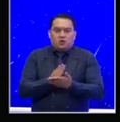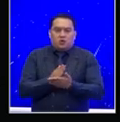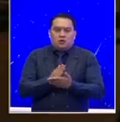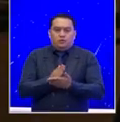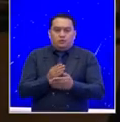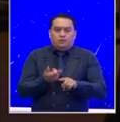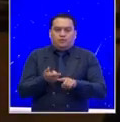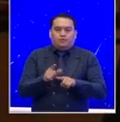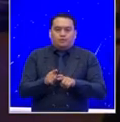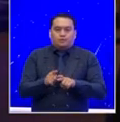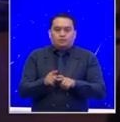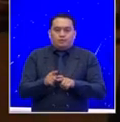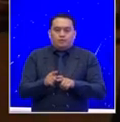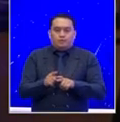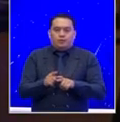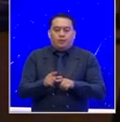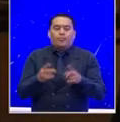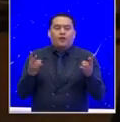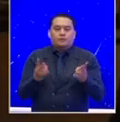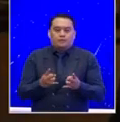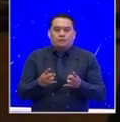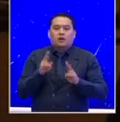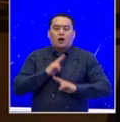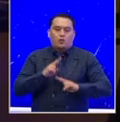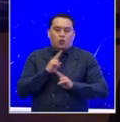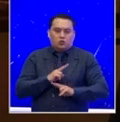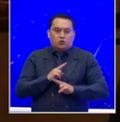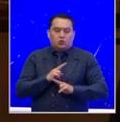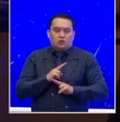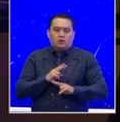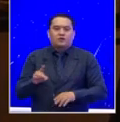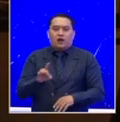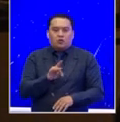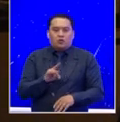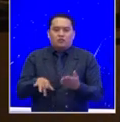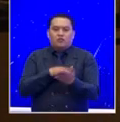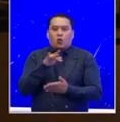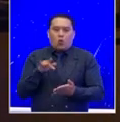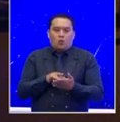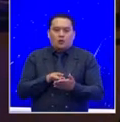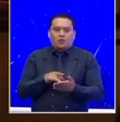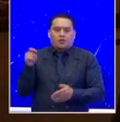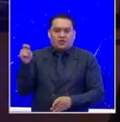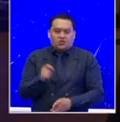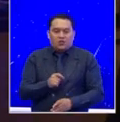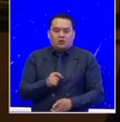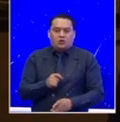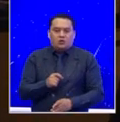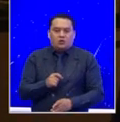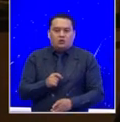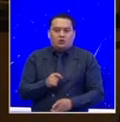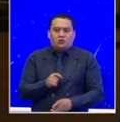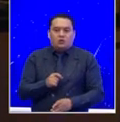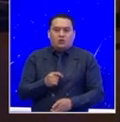граждан, которые по необходимости работают в районе или в городе, приезжая с районов,